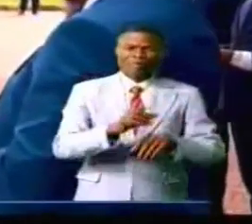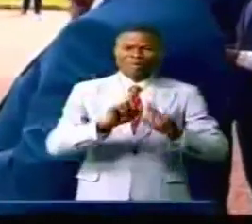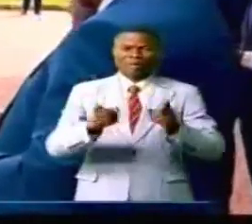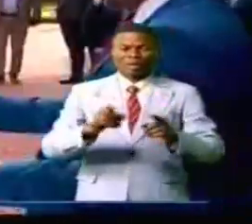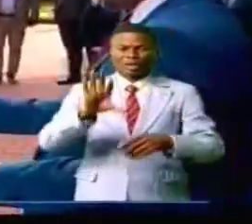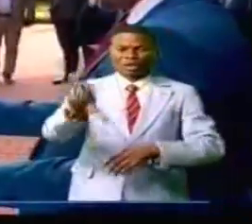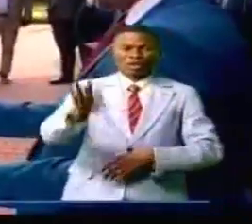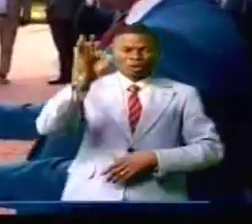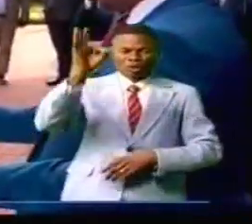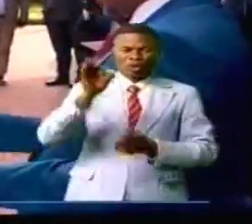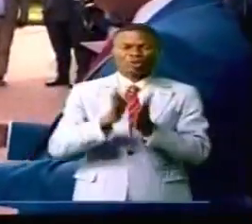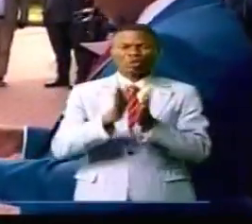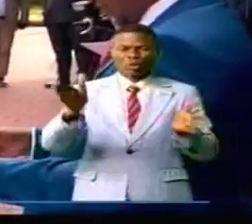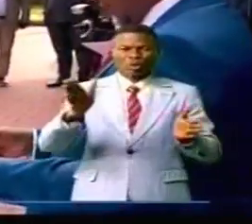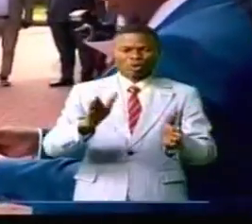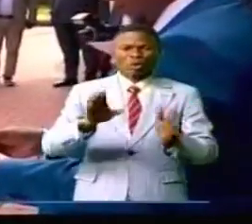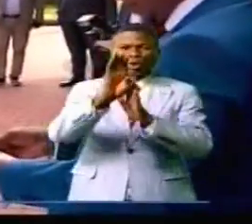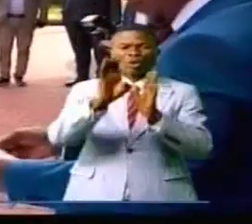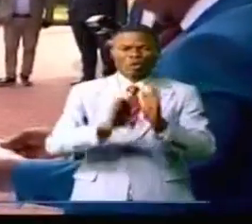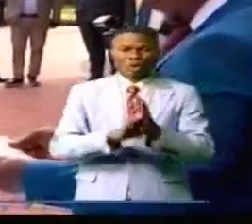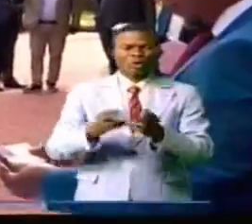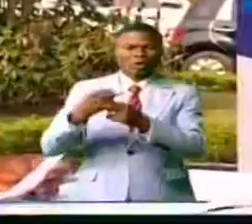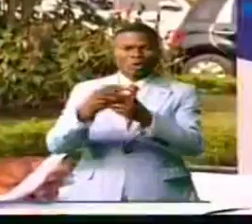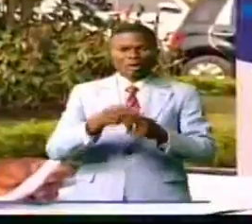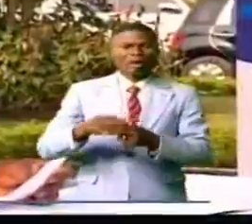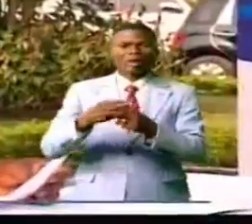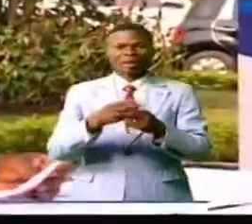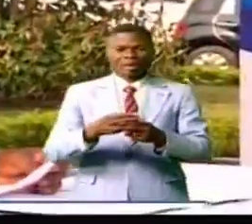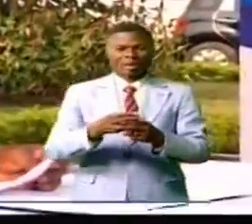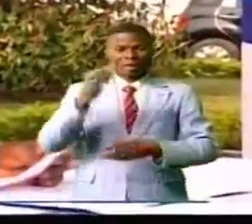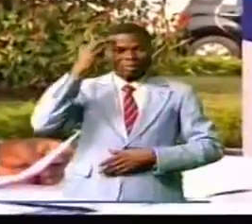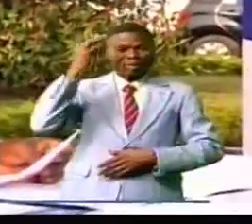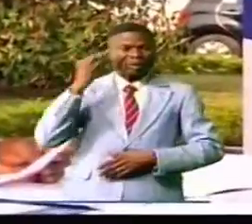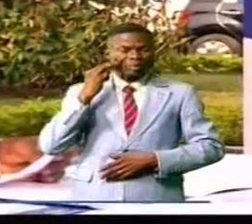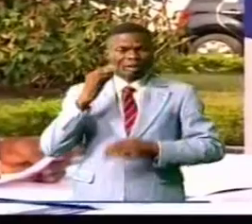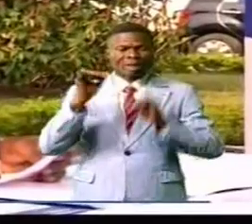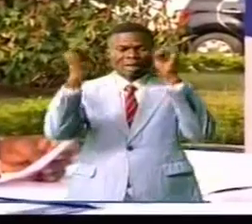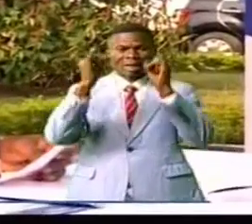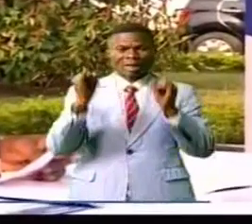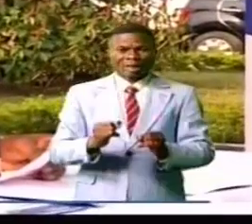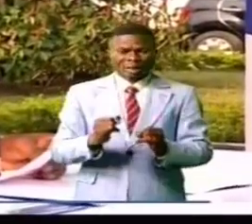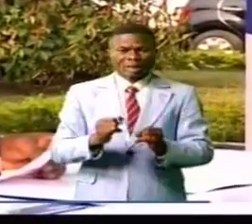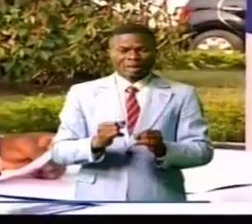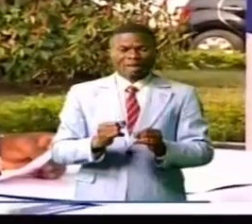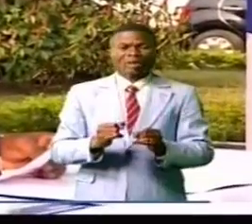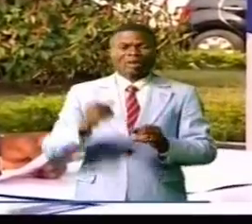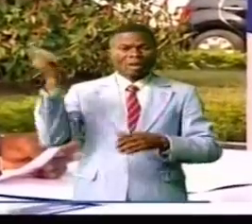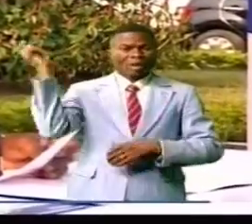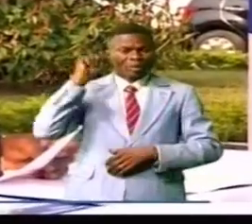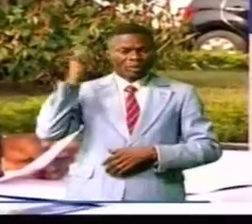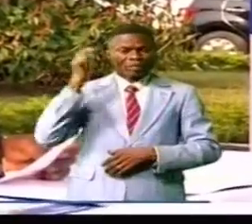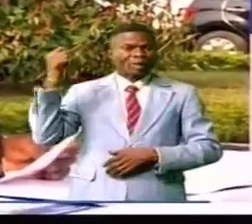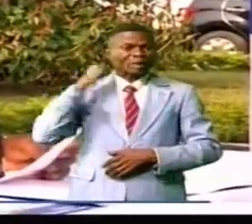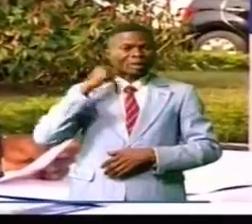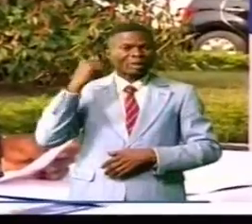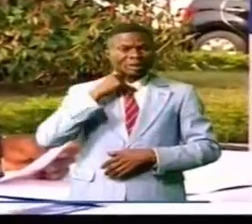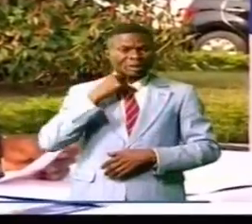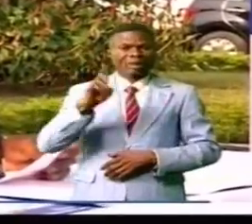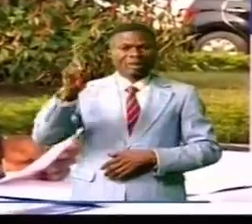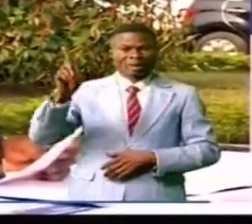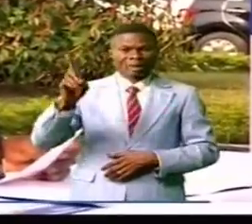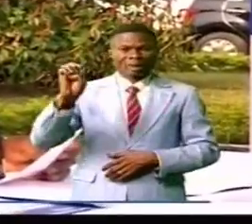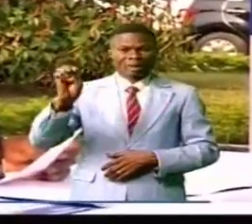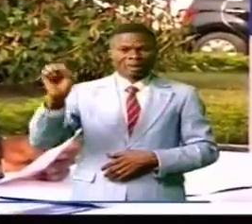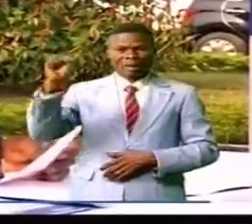jury mixte constitué sous la supervision du ministère du numérique que dirige le professeur docteur Désiré